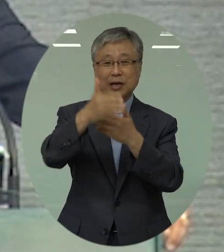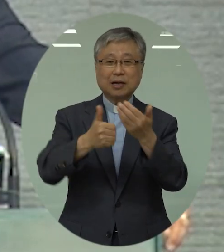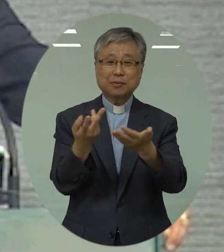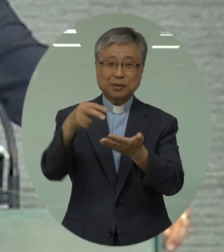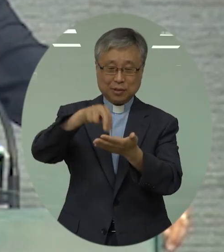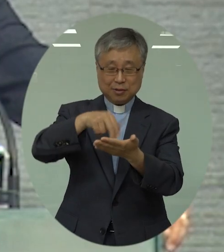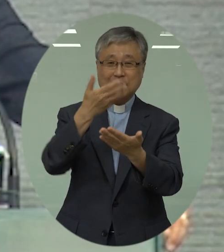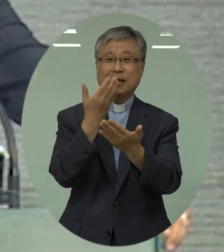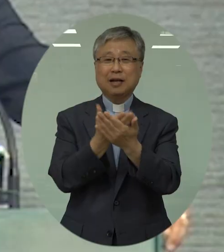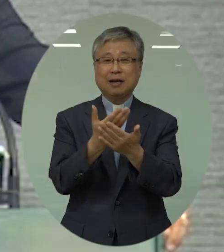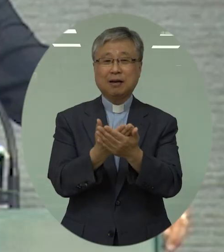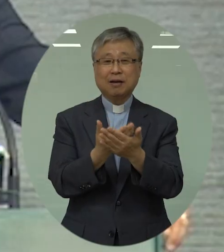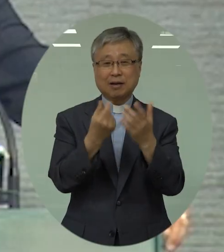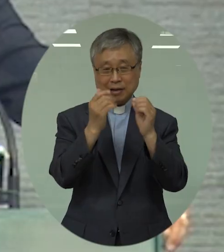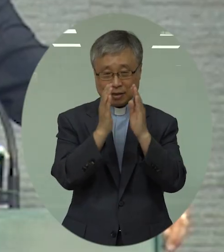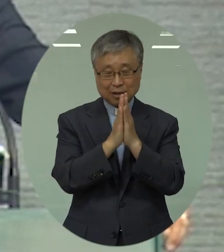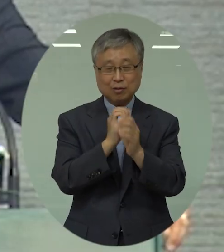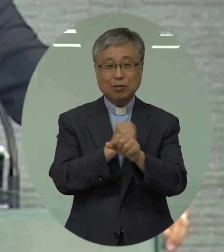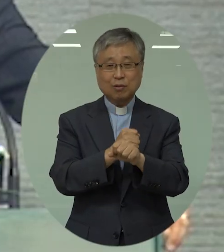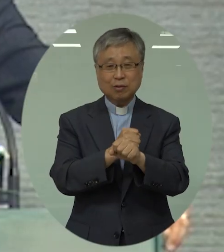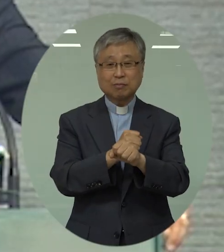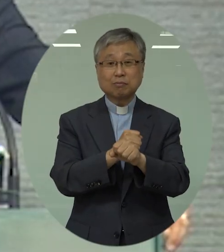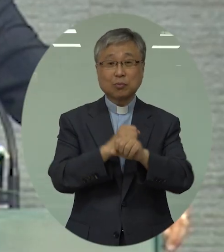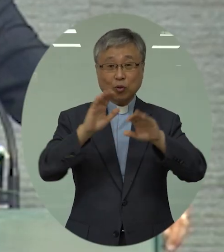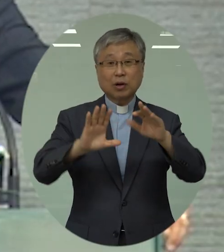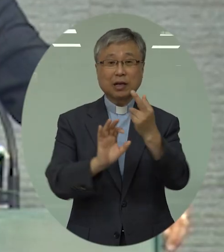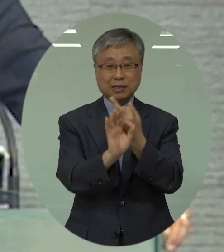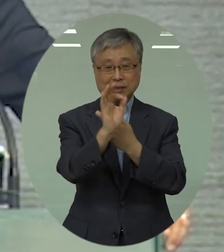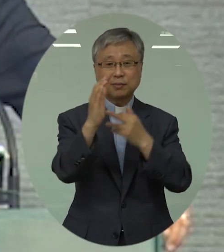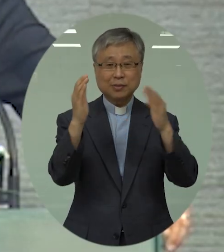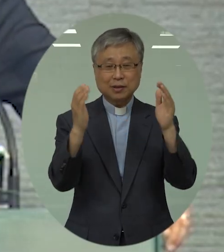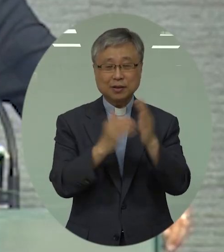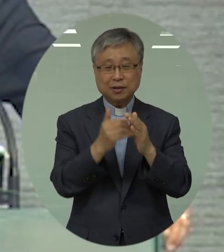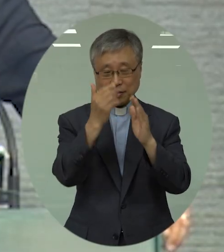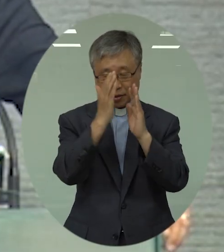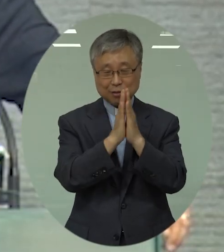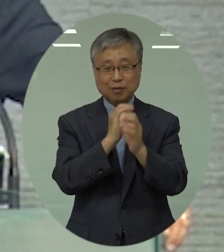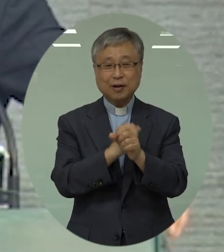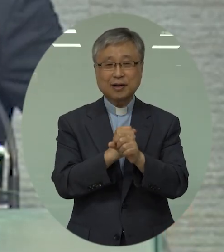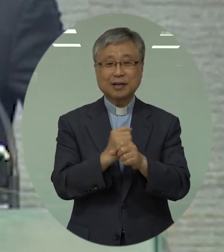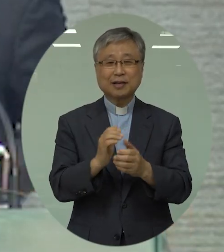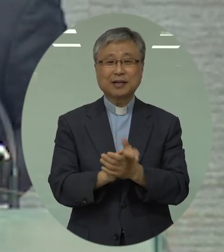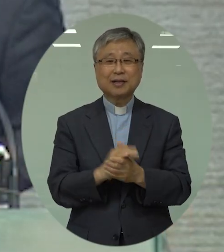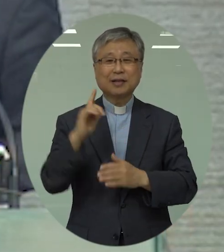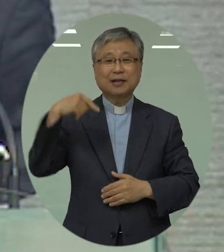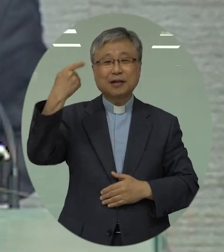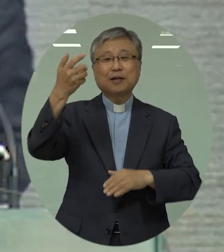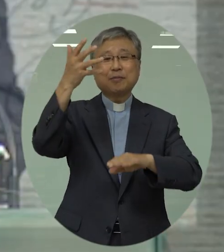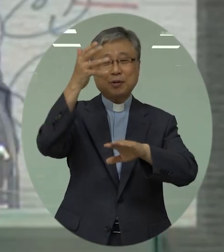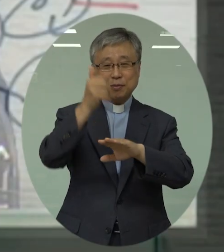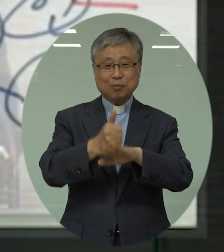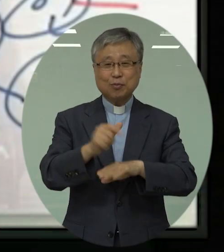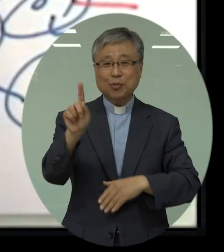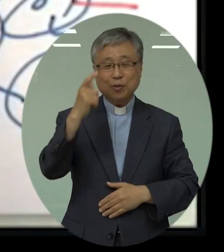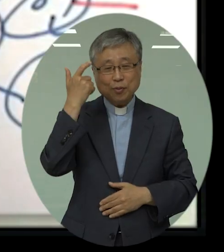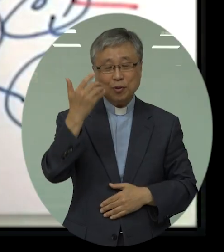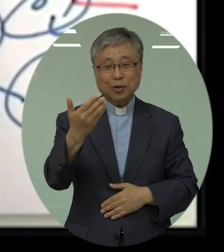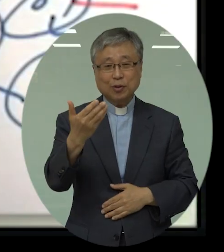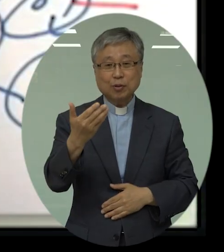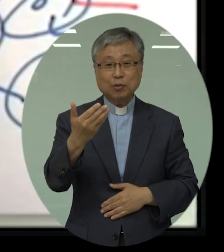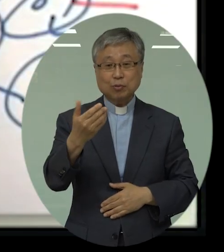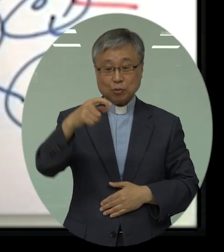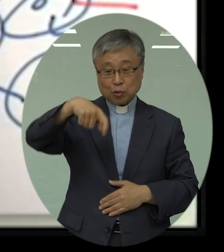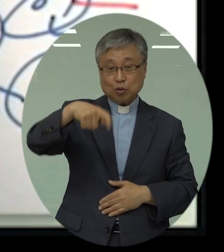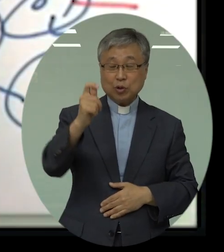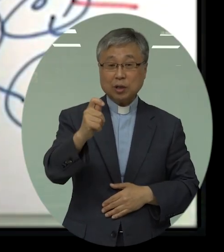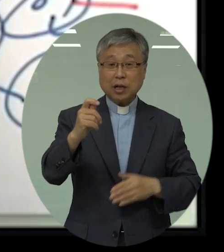세워달라고. 그런 기도 오늘 아침에 했어요. 오늘 아침에 기도하고. 그 다음에 마지막에는 뭐냐면 대개 큐티가